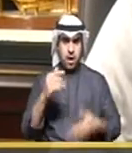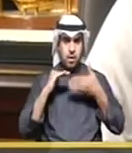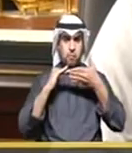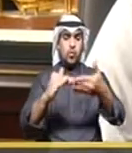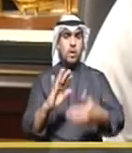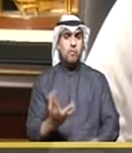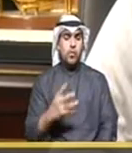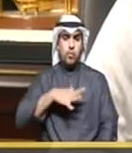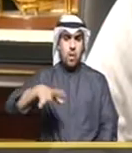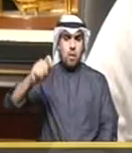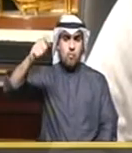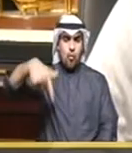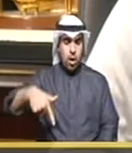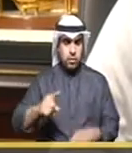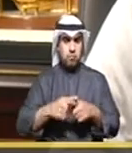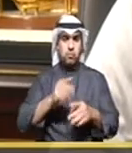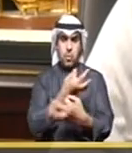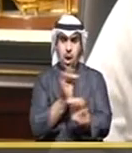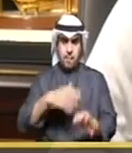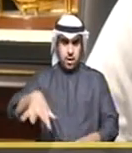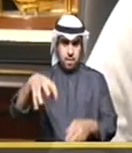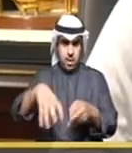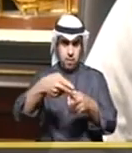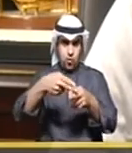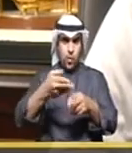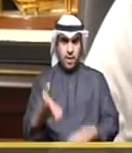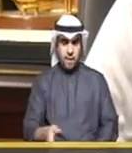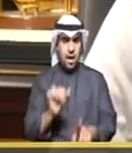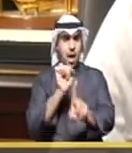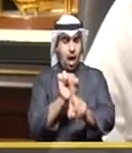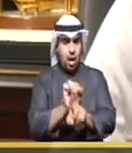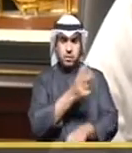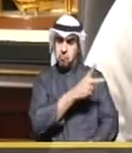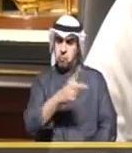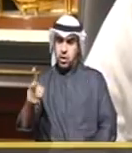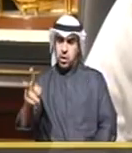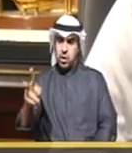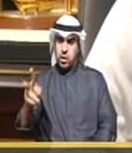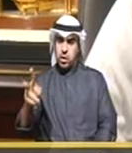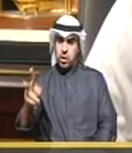للمواطن المقيم أنه يبعث الشكوى سواء تخصه أو ما تخصه، حتى لو بالشارع هو.